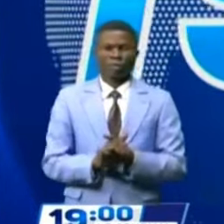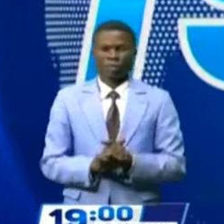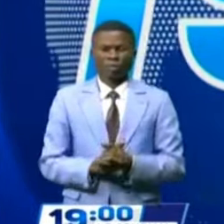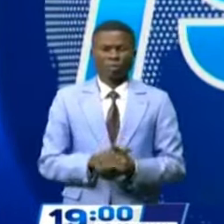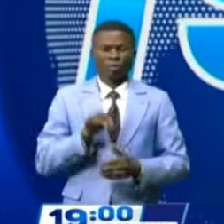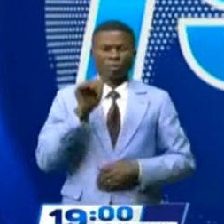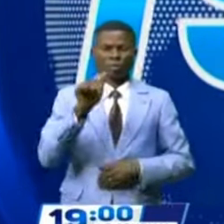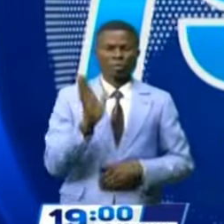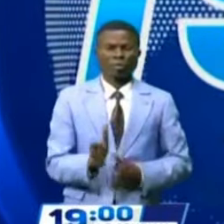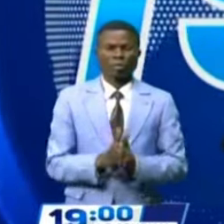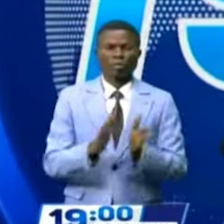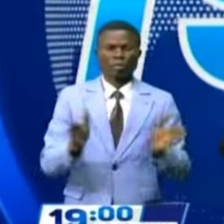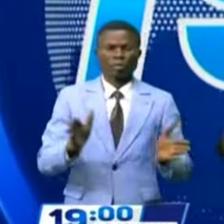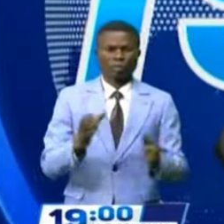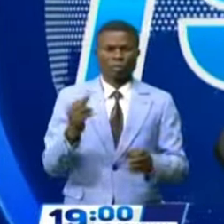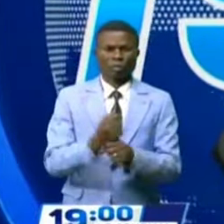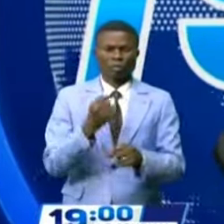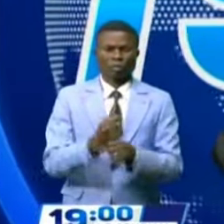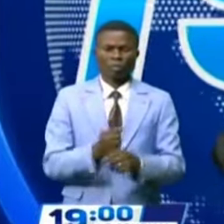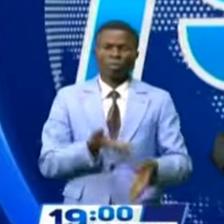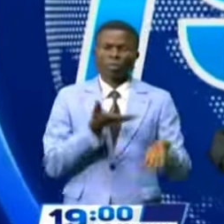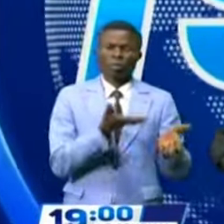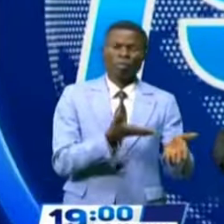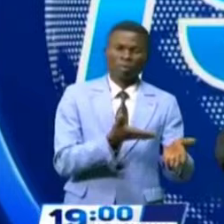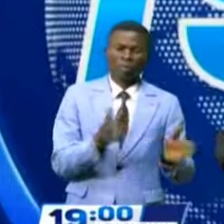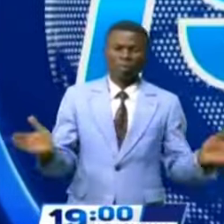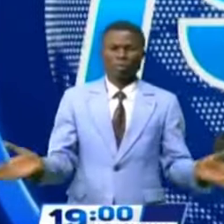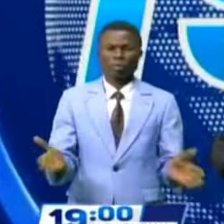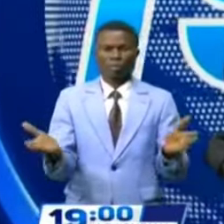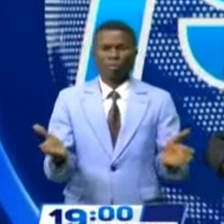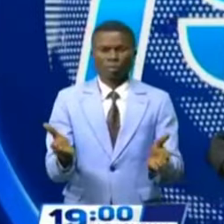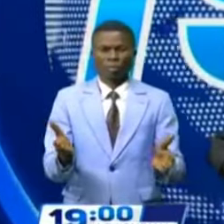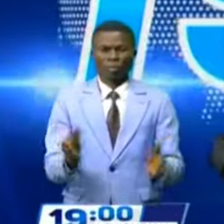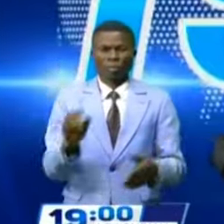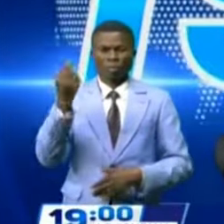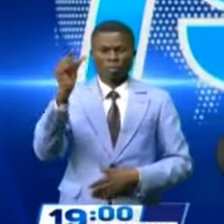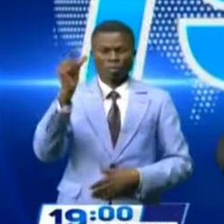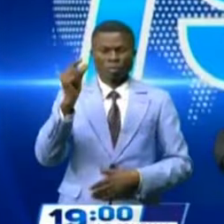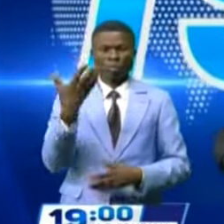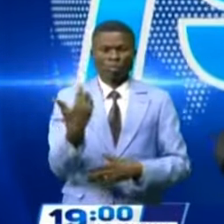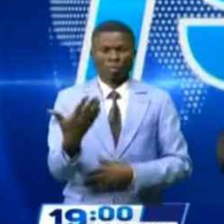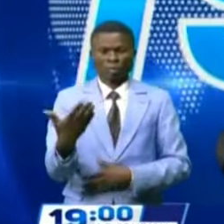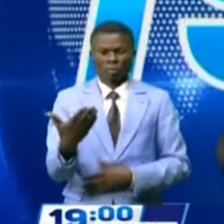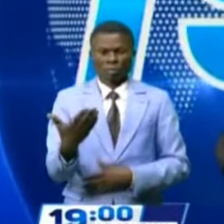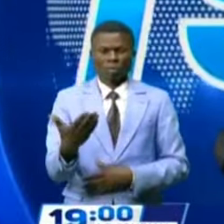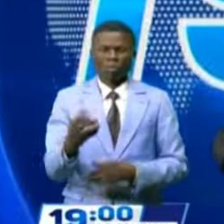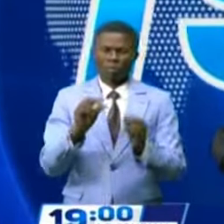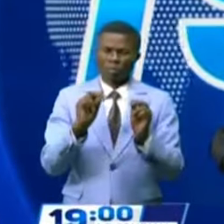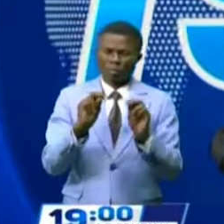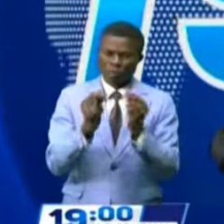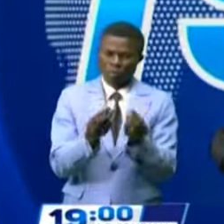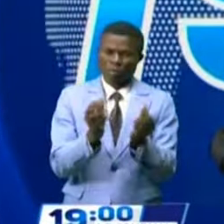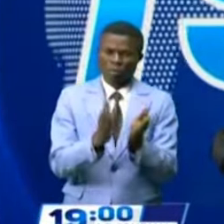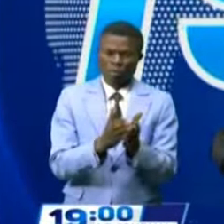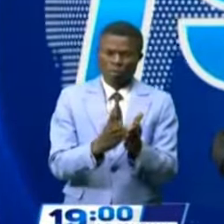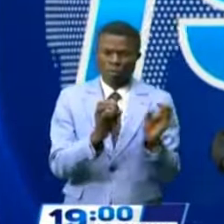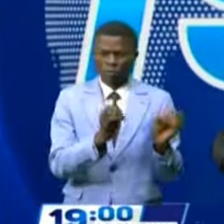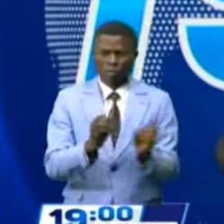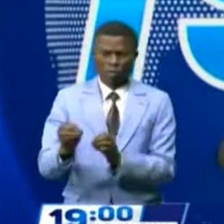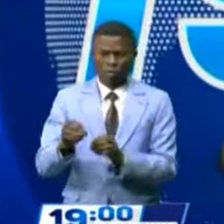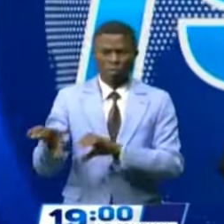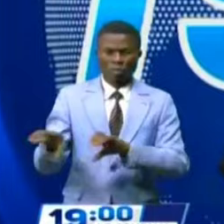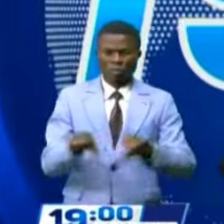Il est directeur général du service d'assistance et d'encadrement de mines artisanales et à petite échelle. A présidé